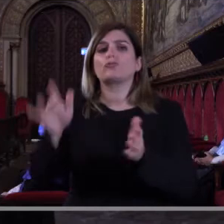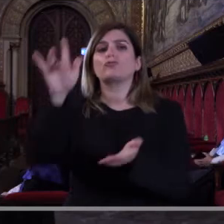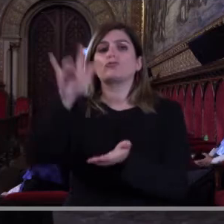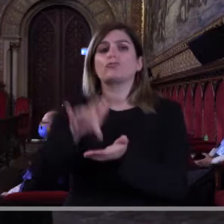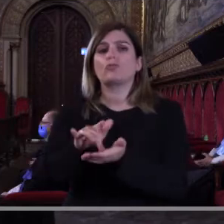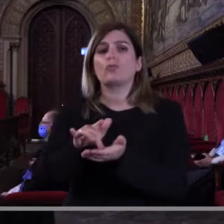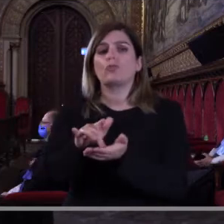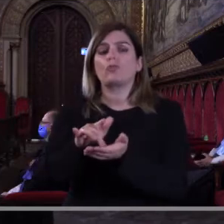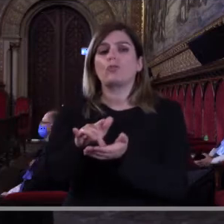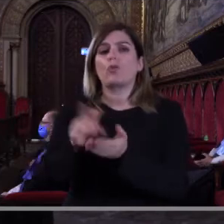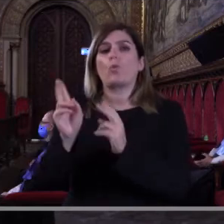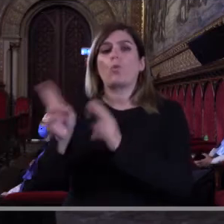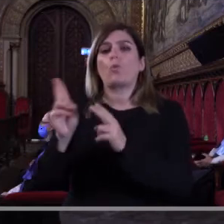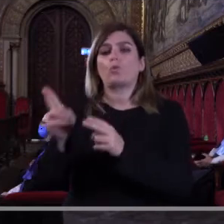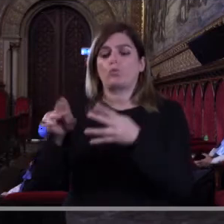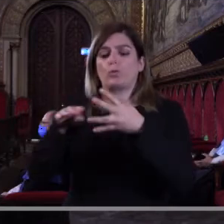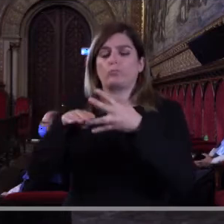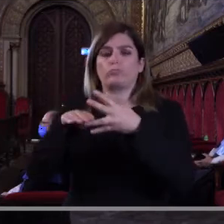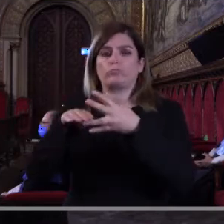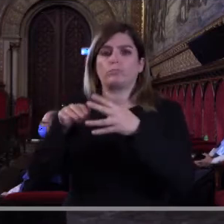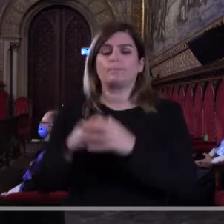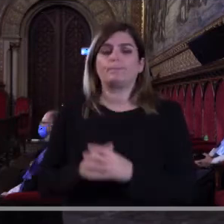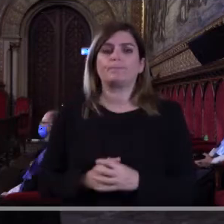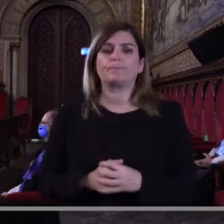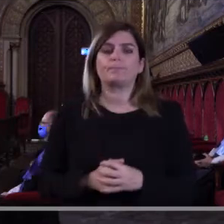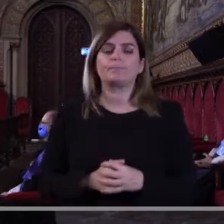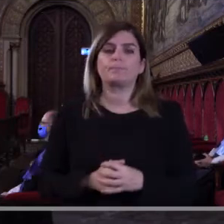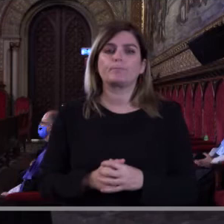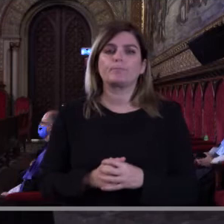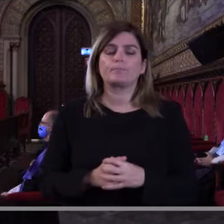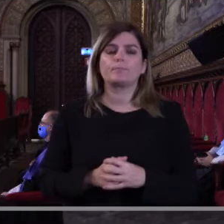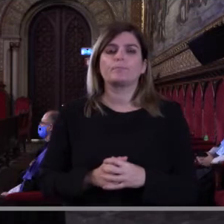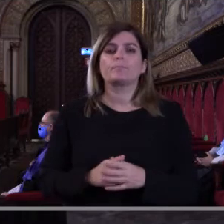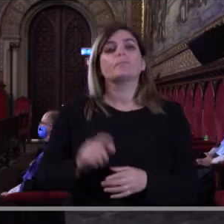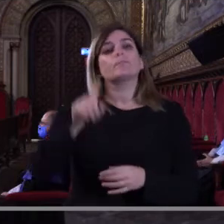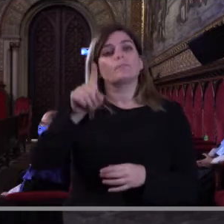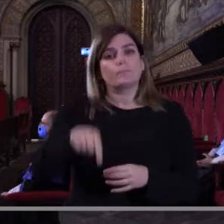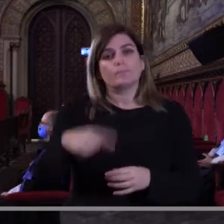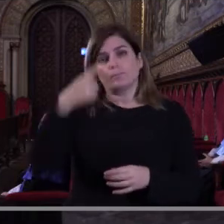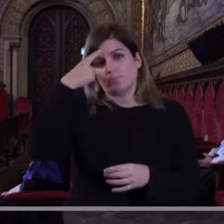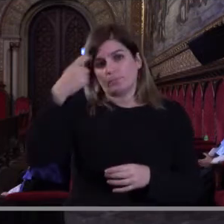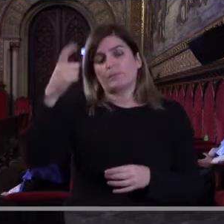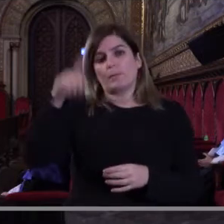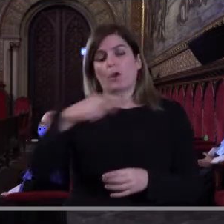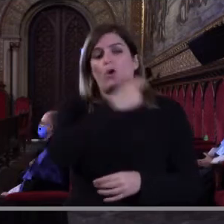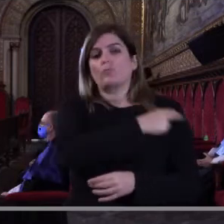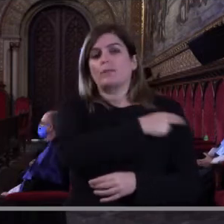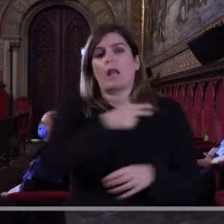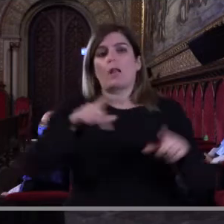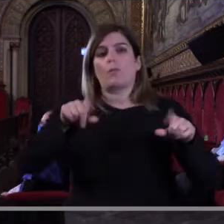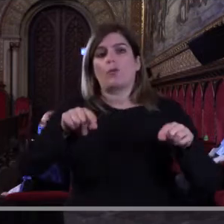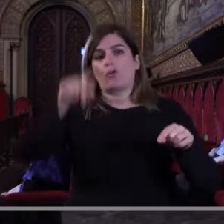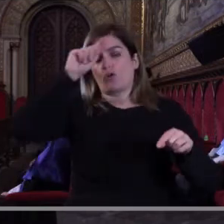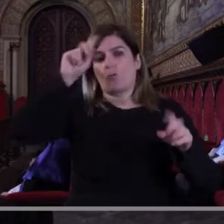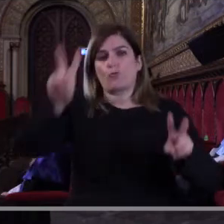quinzena d'aquest mes d'octubre. Vull recordar també el bateig de l'Hospital Podològic amb el nom de la professora